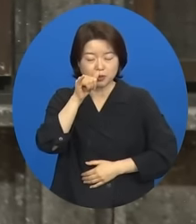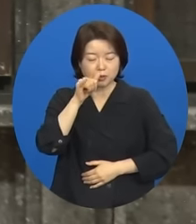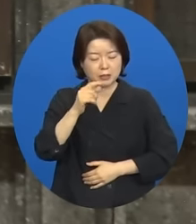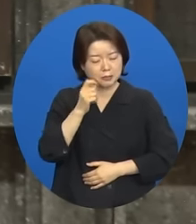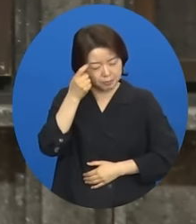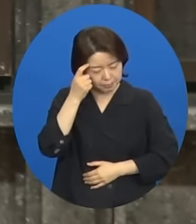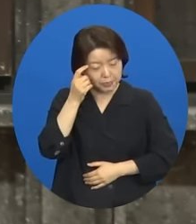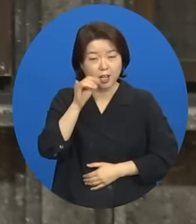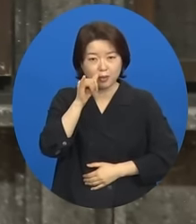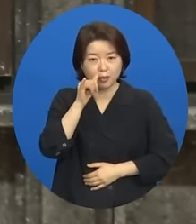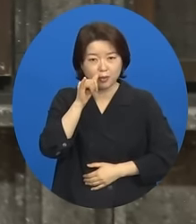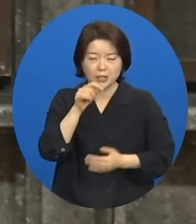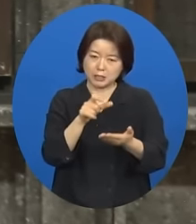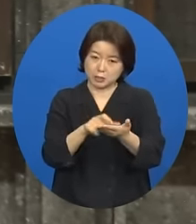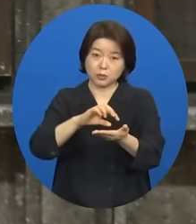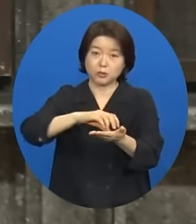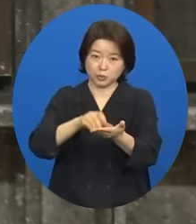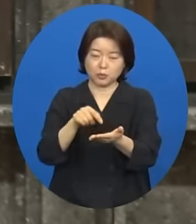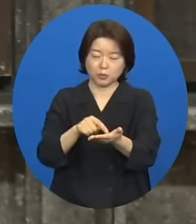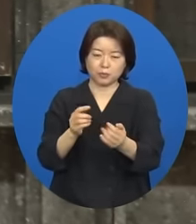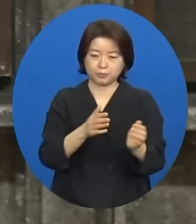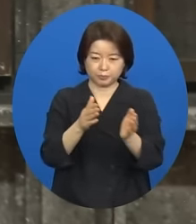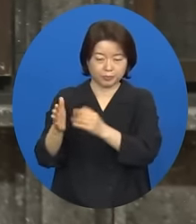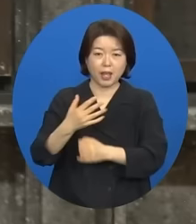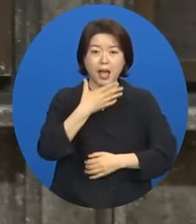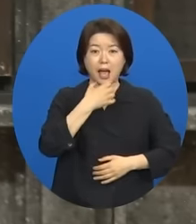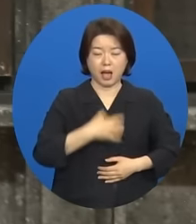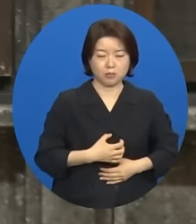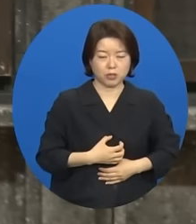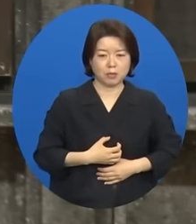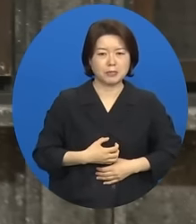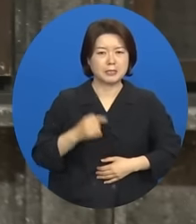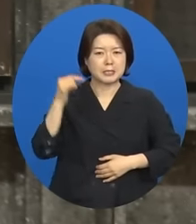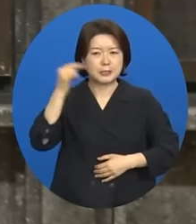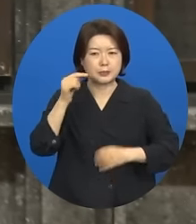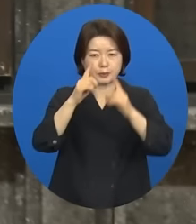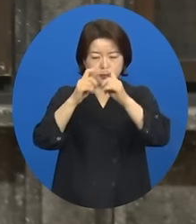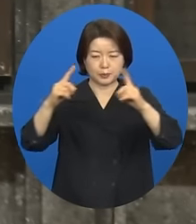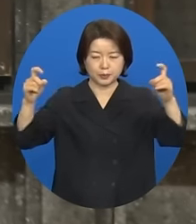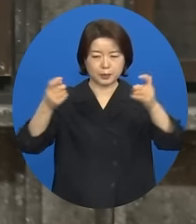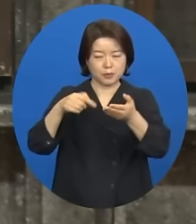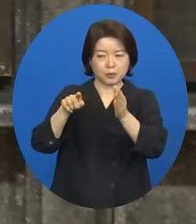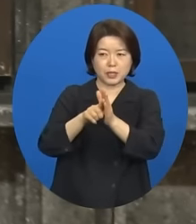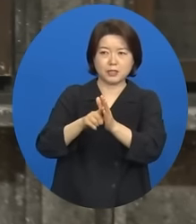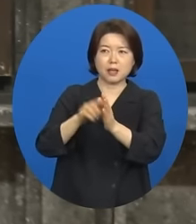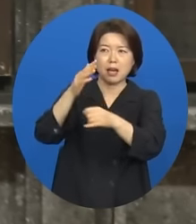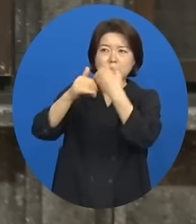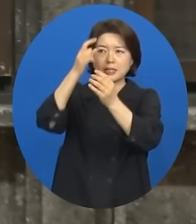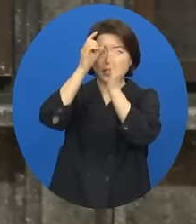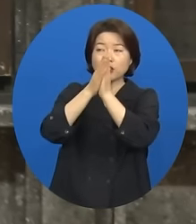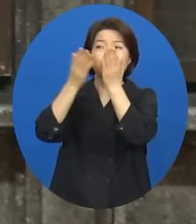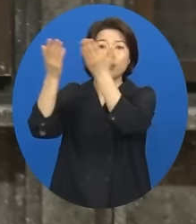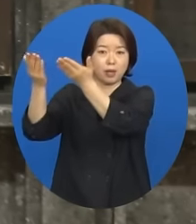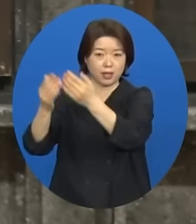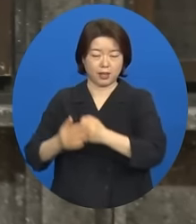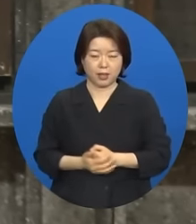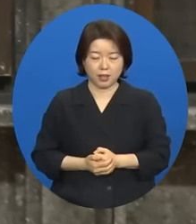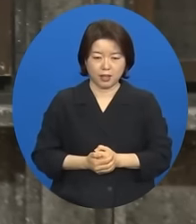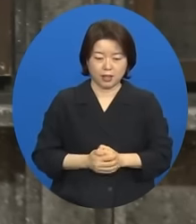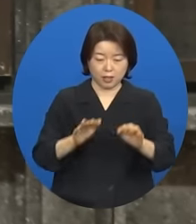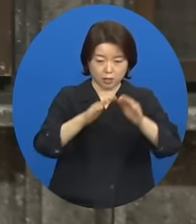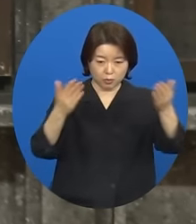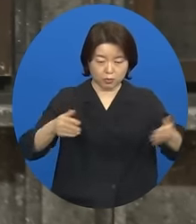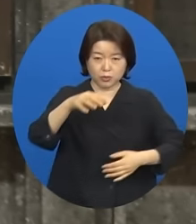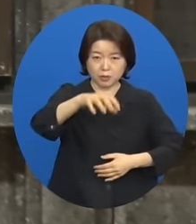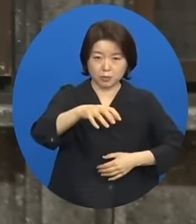정도. 아브라함은 소돔을 위해서 하나님께 기도한 장면이 나와요. 근데 그 외에 제단을 들었다 뭐 거기서 기도를